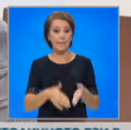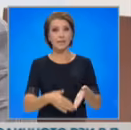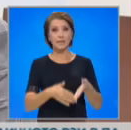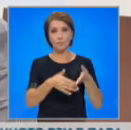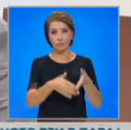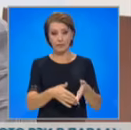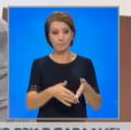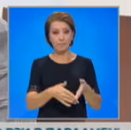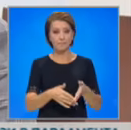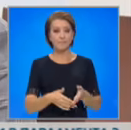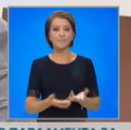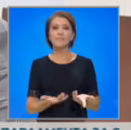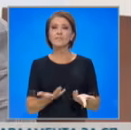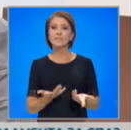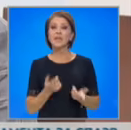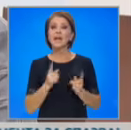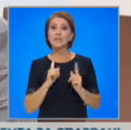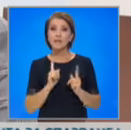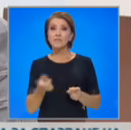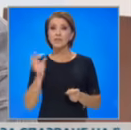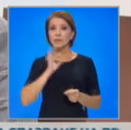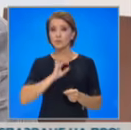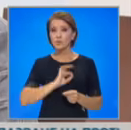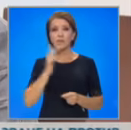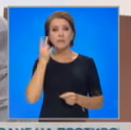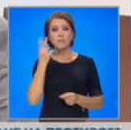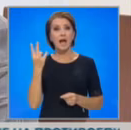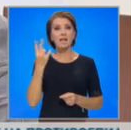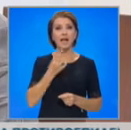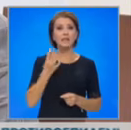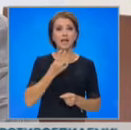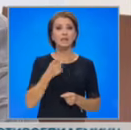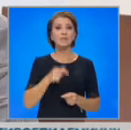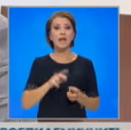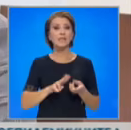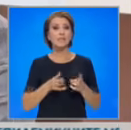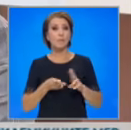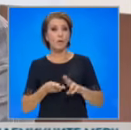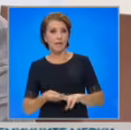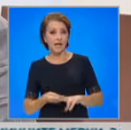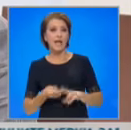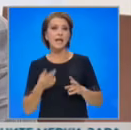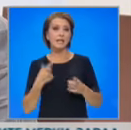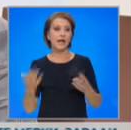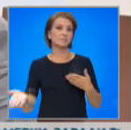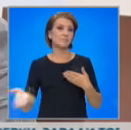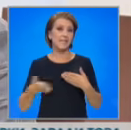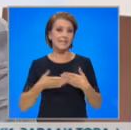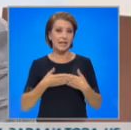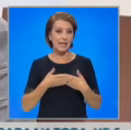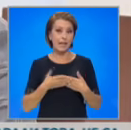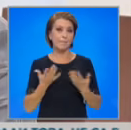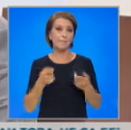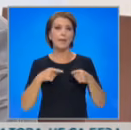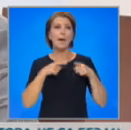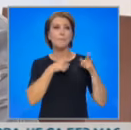мандат. Същественото беше да постигнем онова съгласие, което може да промени закриването на спецсъда и прокуратурата, състав на